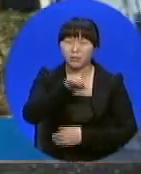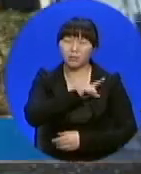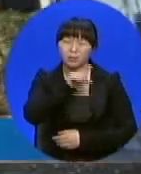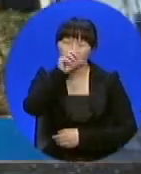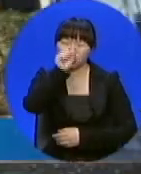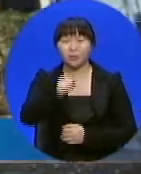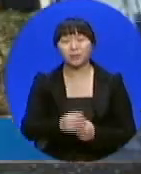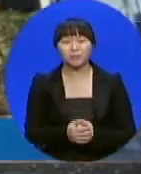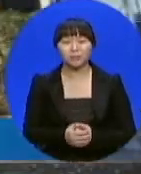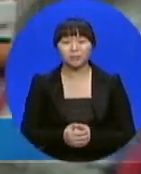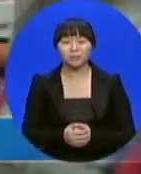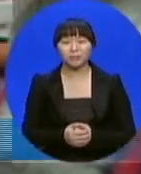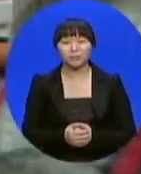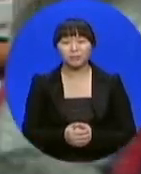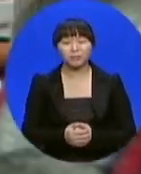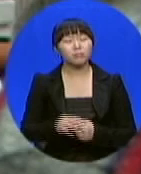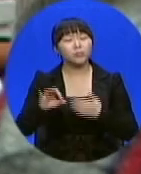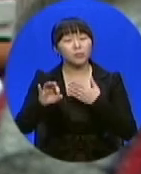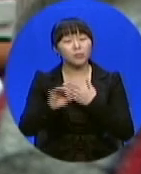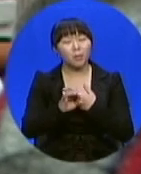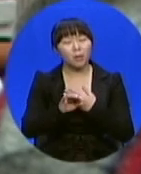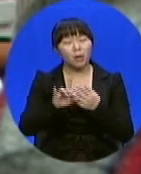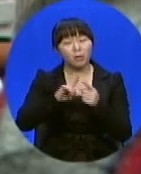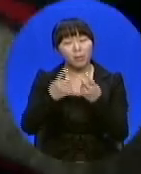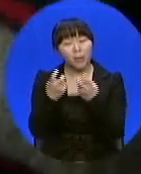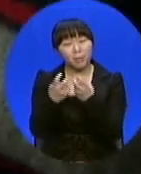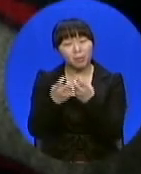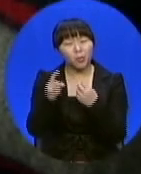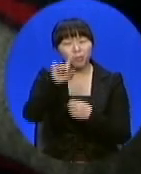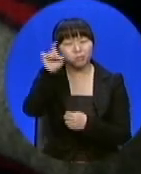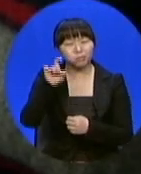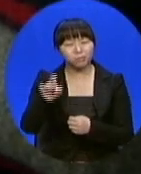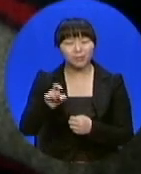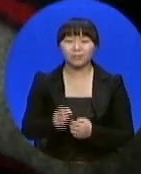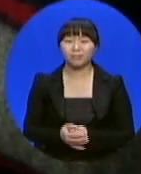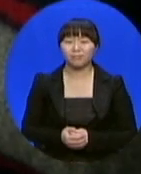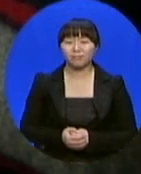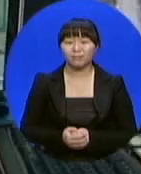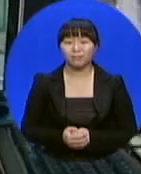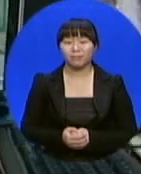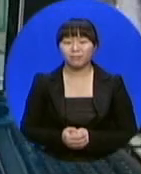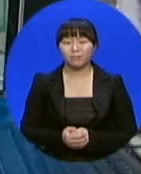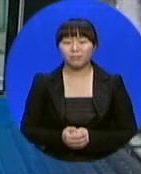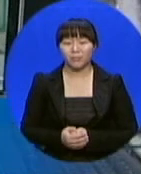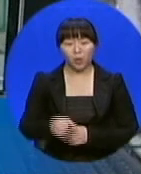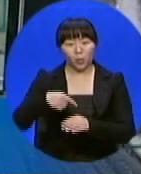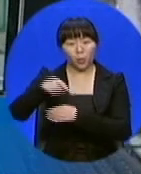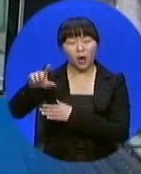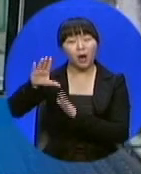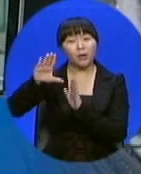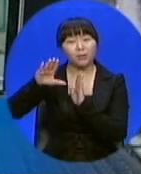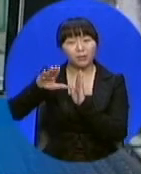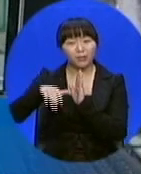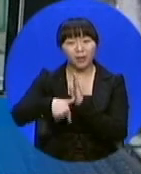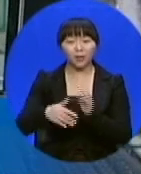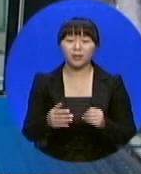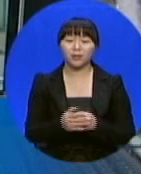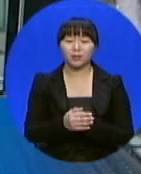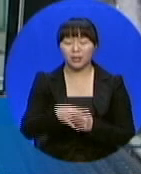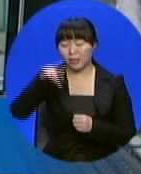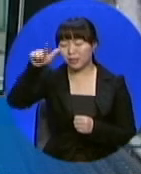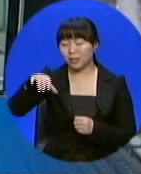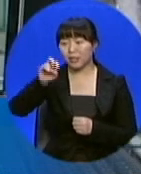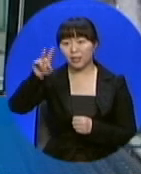상황이 됐습니다. 그렇다면 대처할 수 있는 방법은 무엇일까요? 이제 외출을 하시게 되는 경우에는 이제